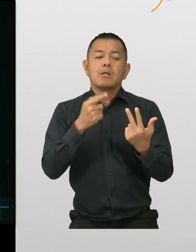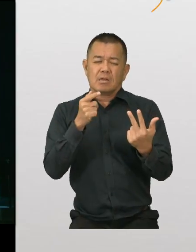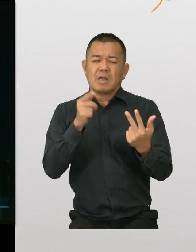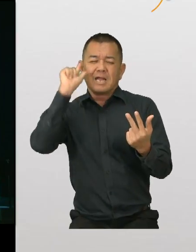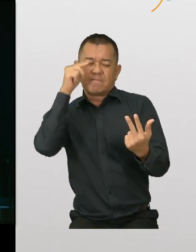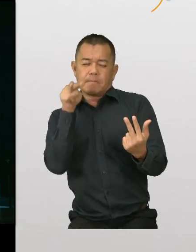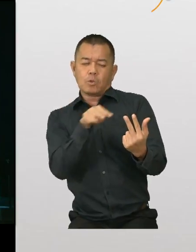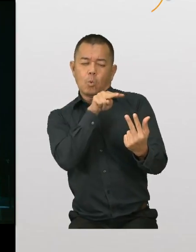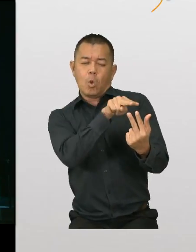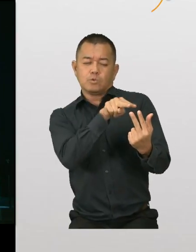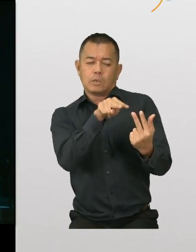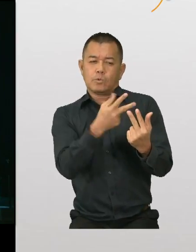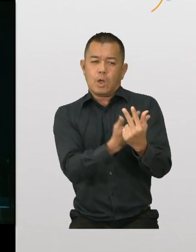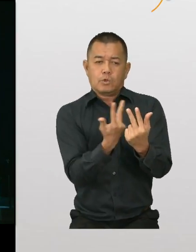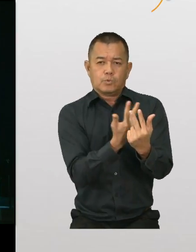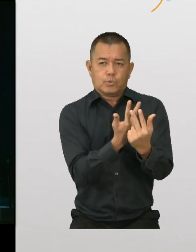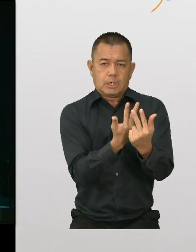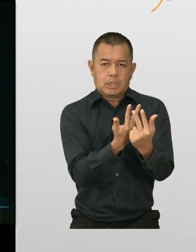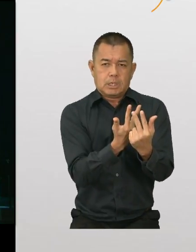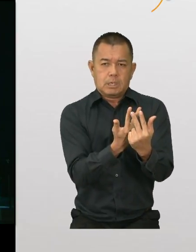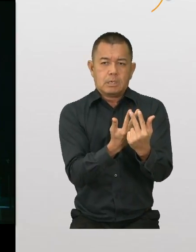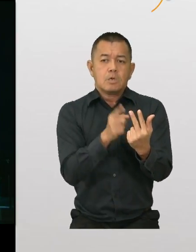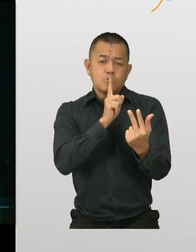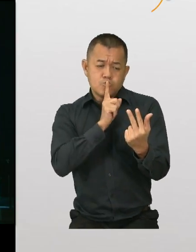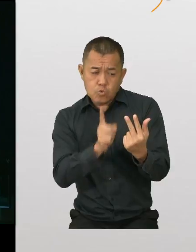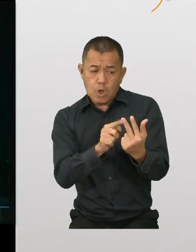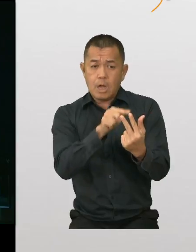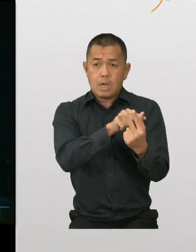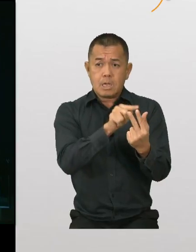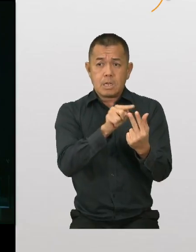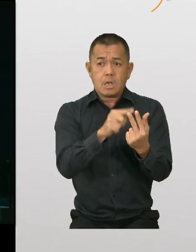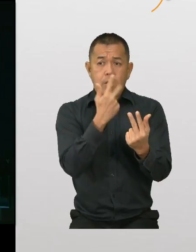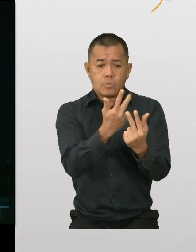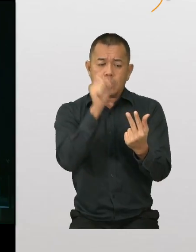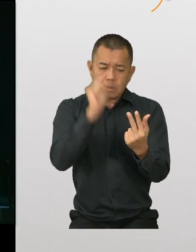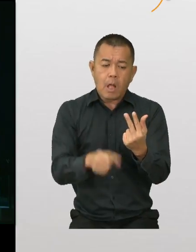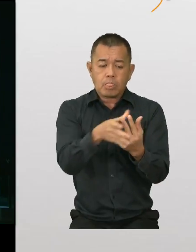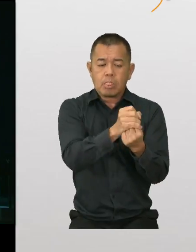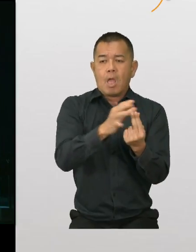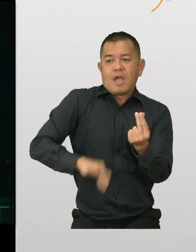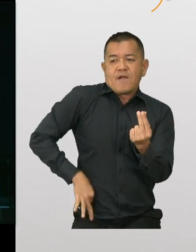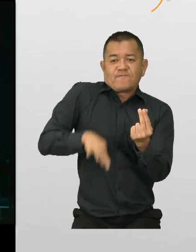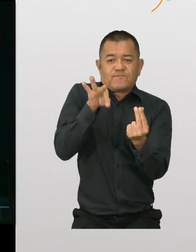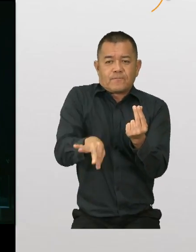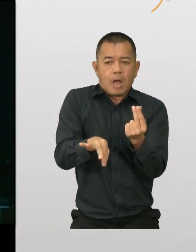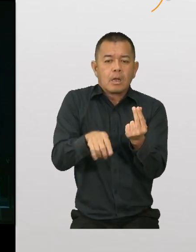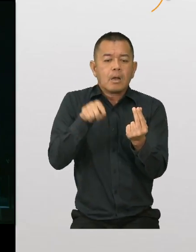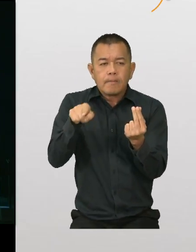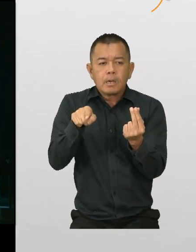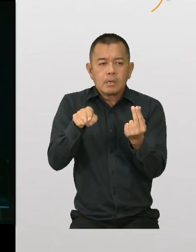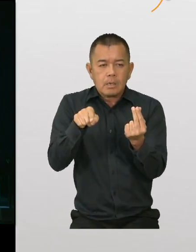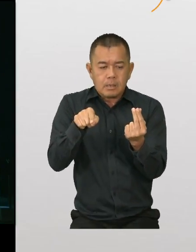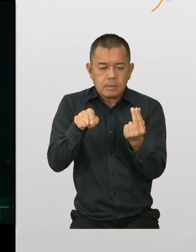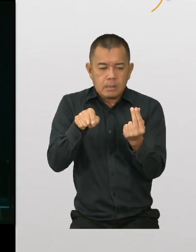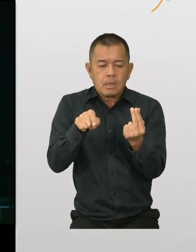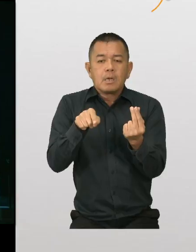们绝对会确保 We will make 无论是 sure 祖屋 that 医疗服务 HDB 或教 housing, 育 healthcare, 大 and 家都负担 education 得起 are affordable 请大 so 家 that 安心。 Singaporeans do